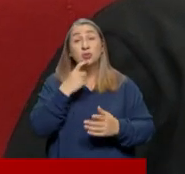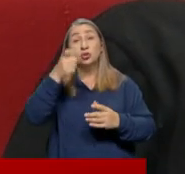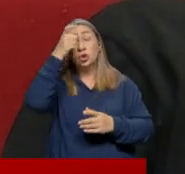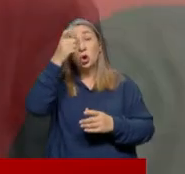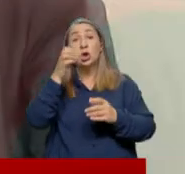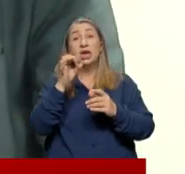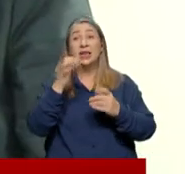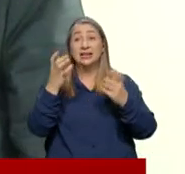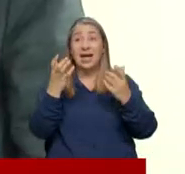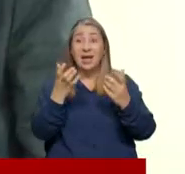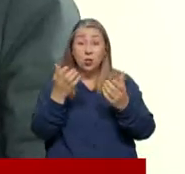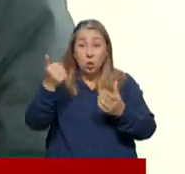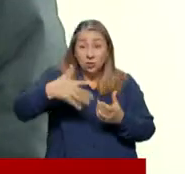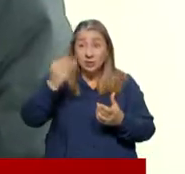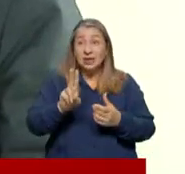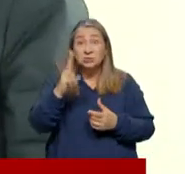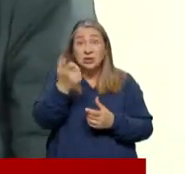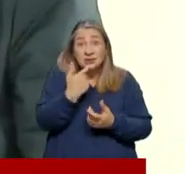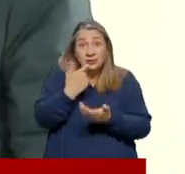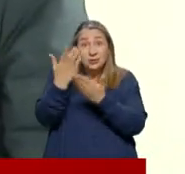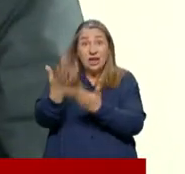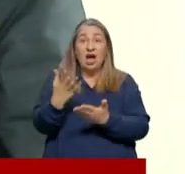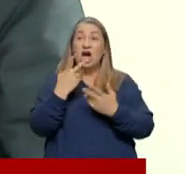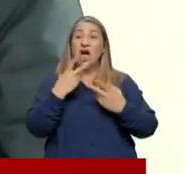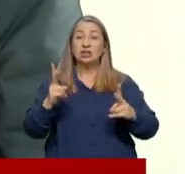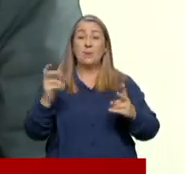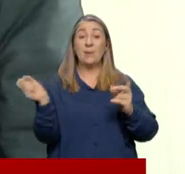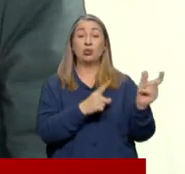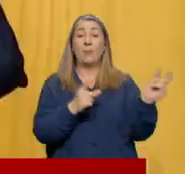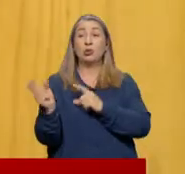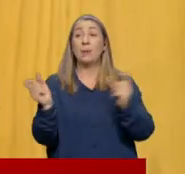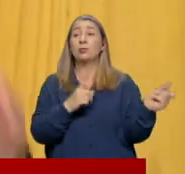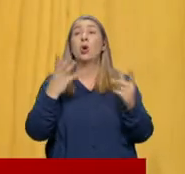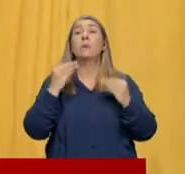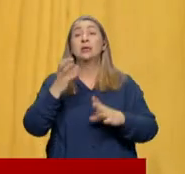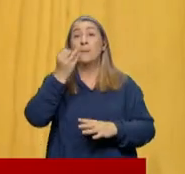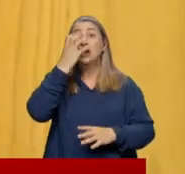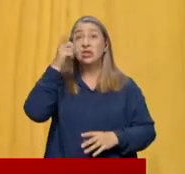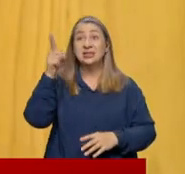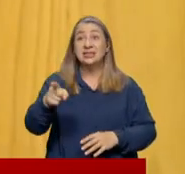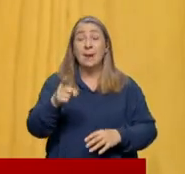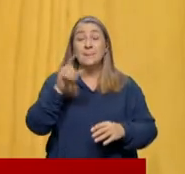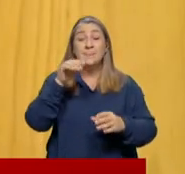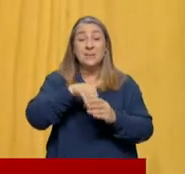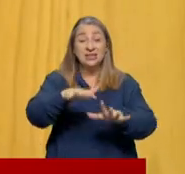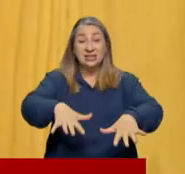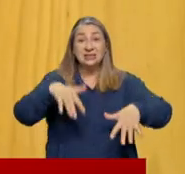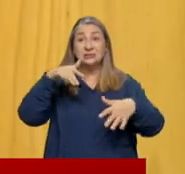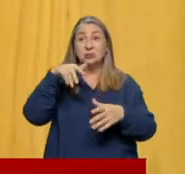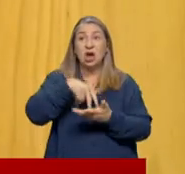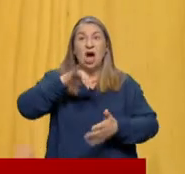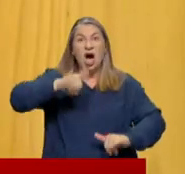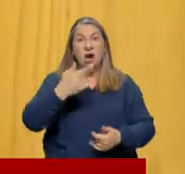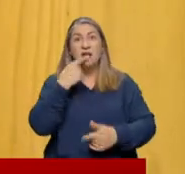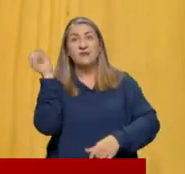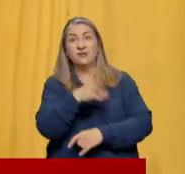ocaklarında yönetici olan 76 yaşındaki Cezmi Bayram açık mektuplaşma olmaz dedi Bahçeli ise meclis 3'den